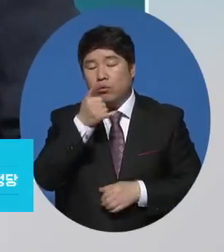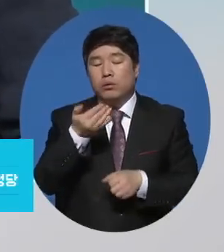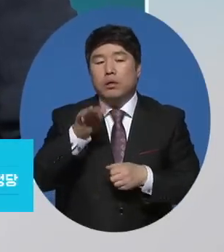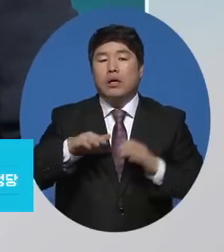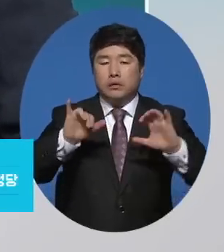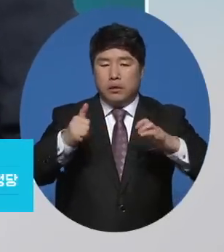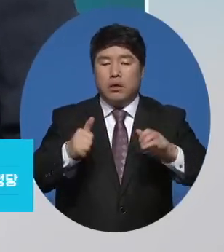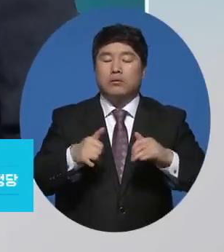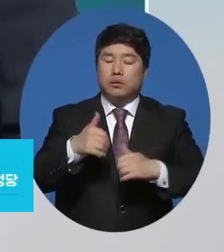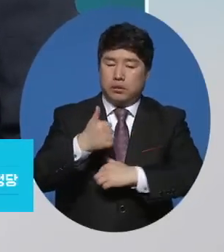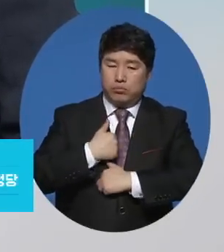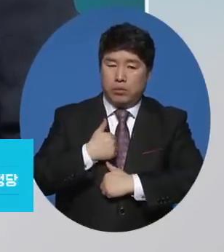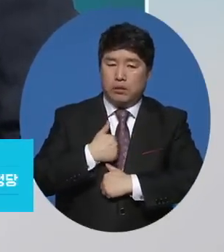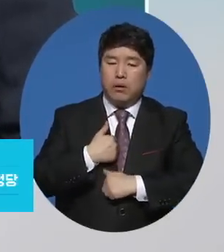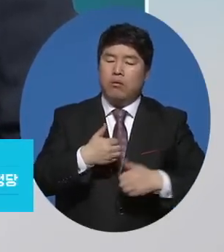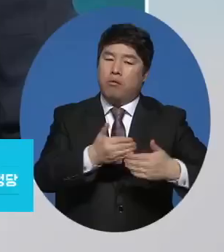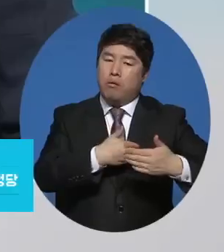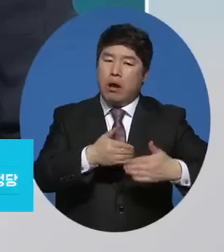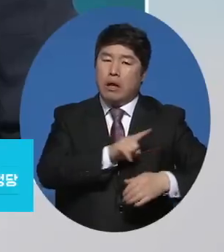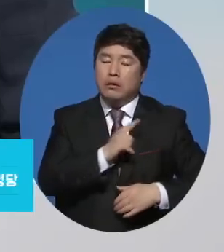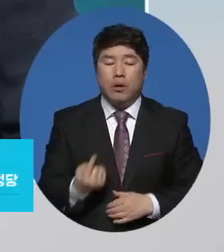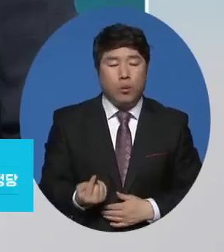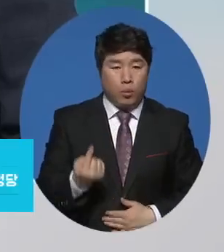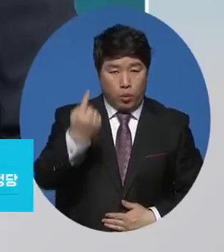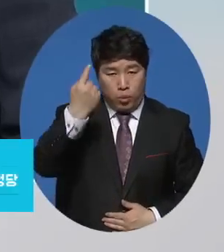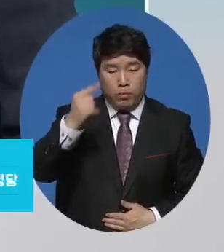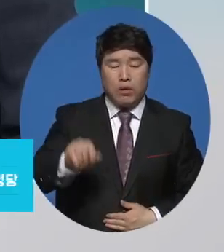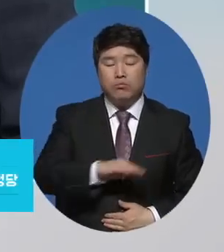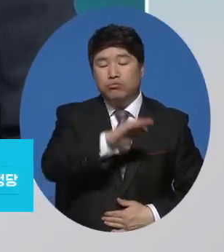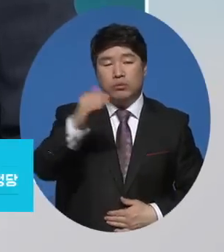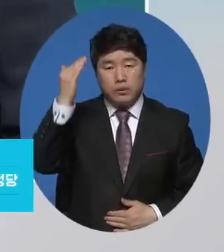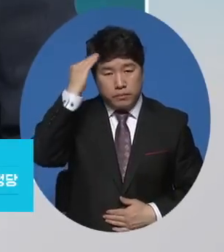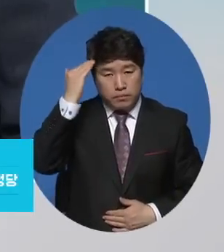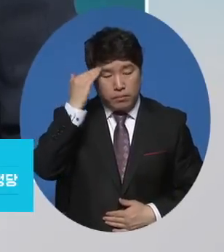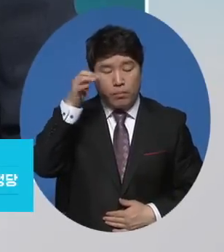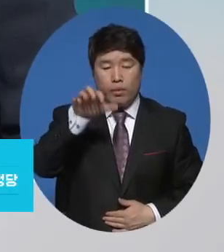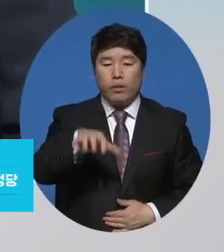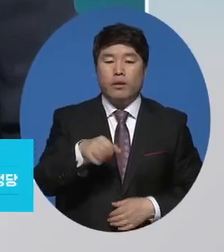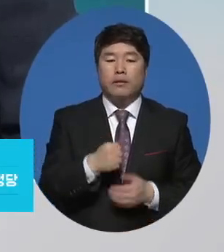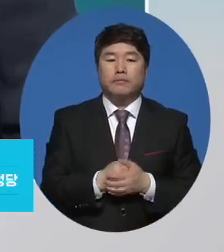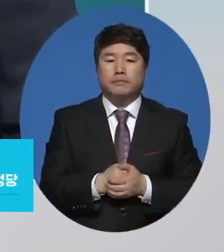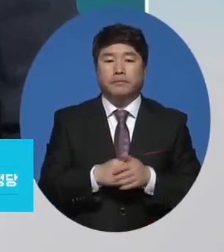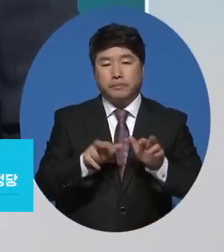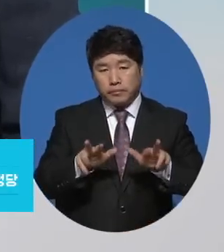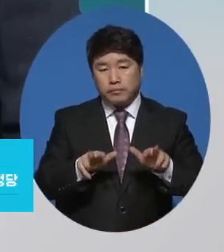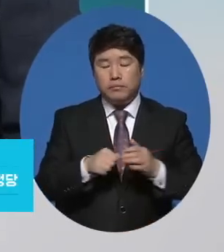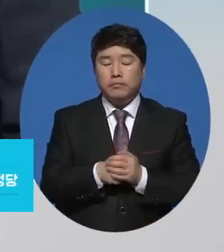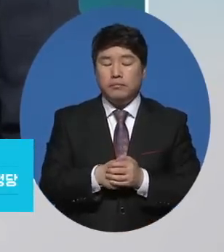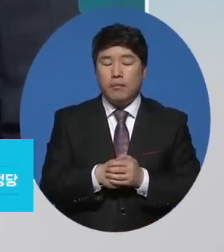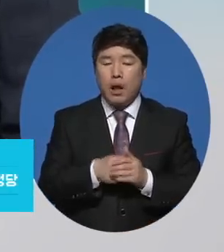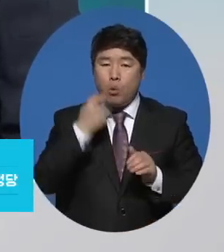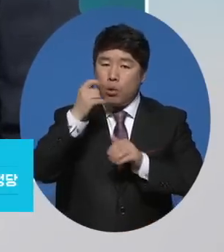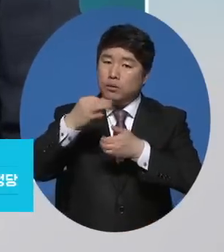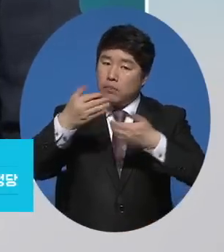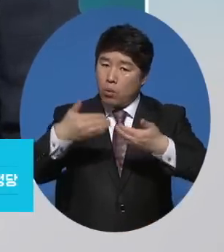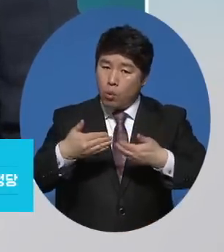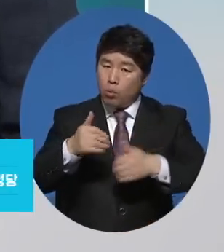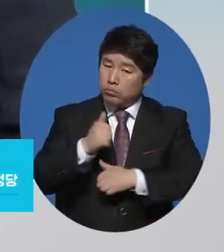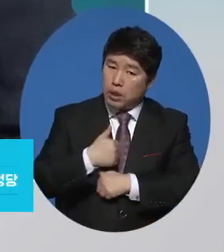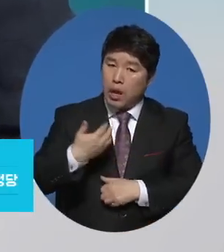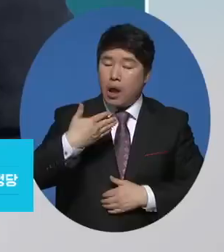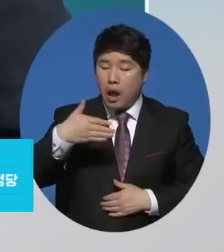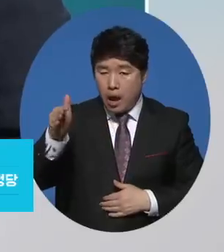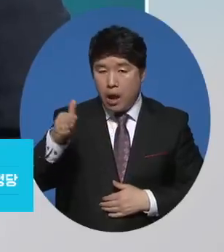군사적 긴장이 높은 우리 대한민국에서 예 지금 모병제를 할 수 있냐